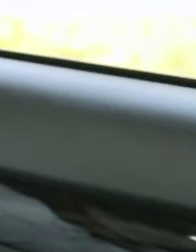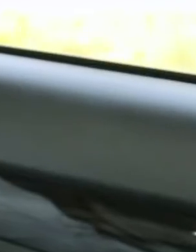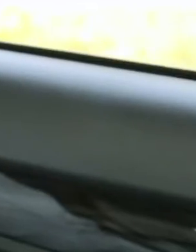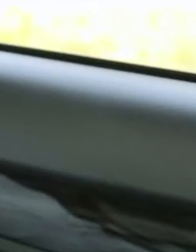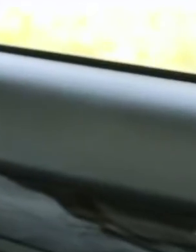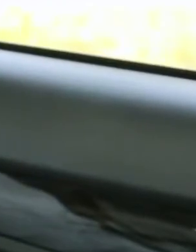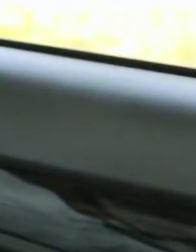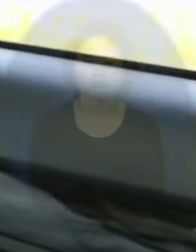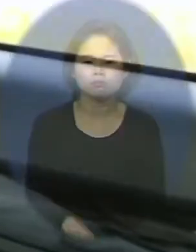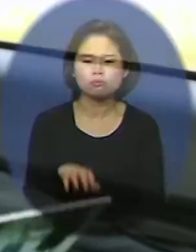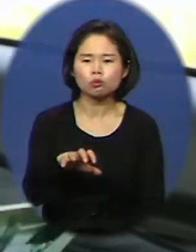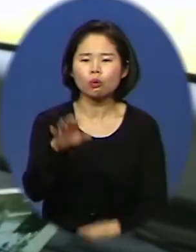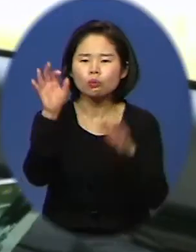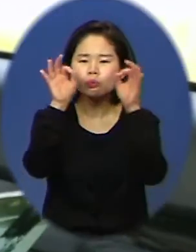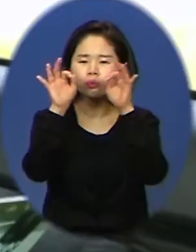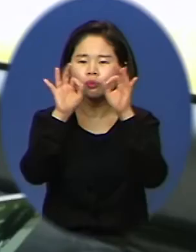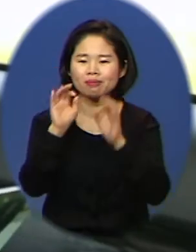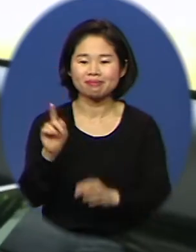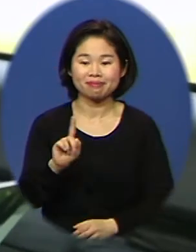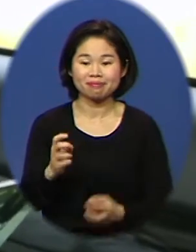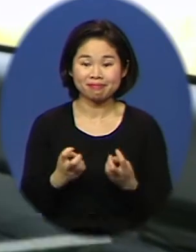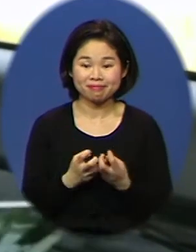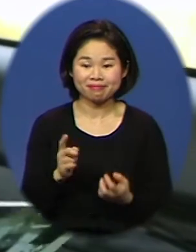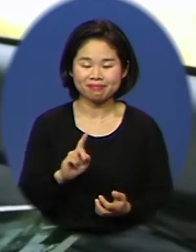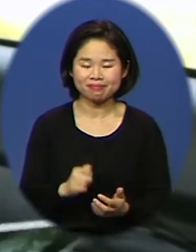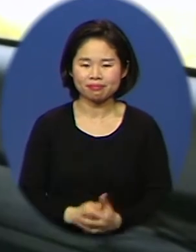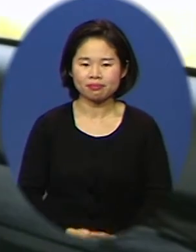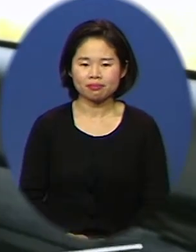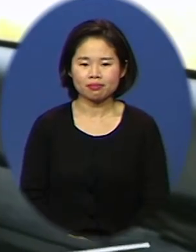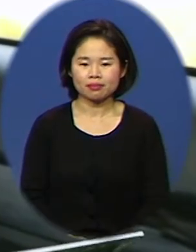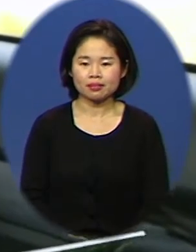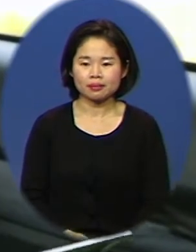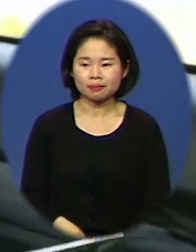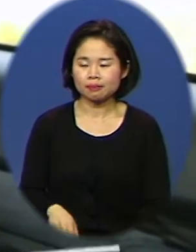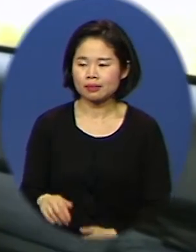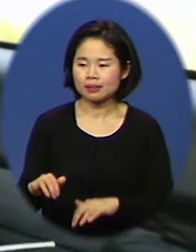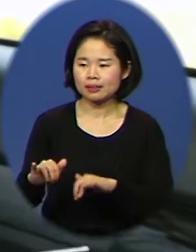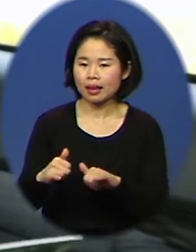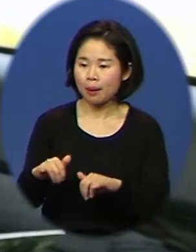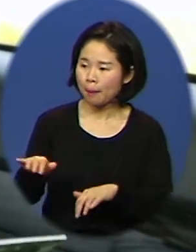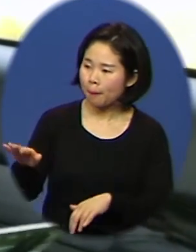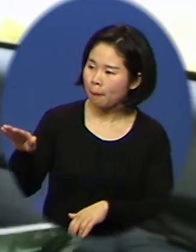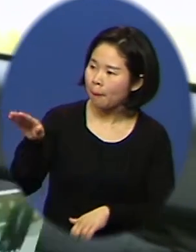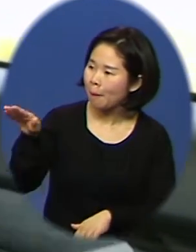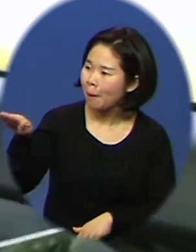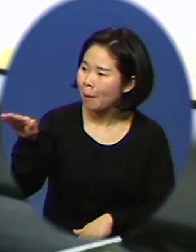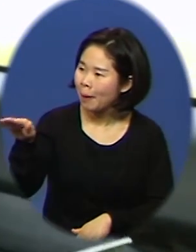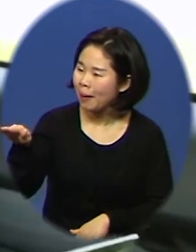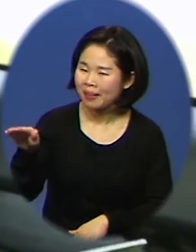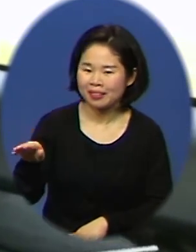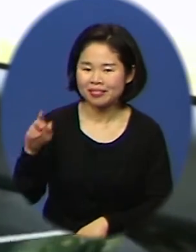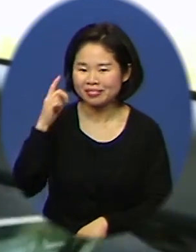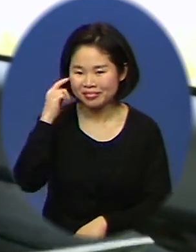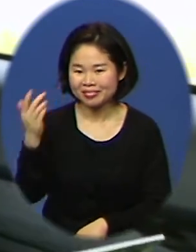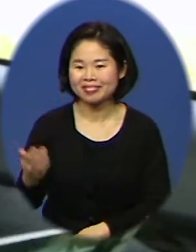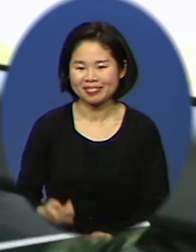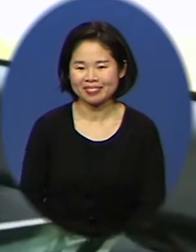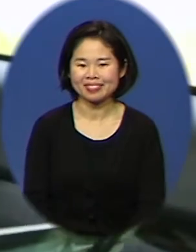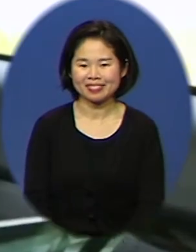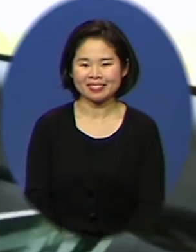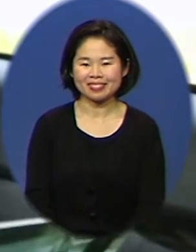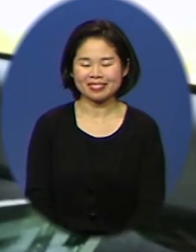미션 어떻게 찾아갈 거예요? 일단 지나가는 사람들 있으면 사람들한테 한번